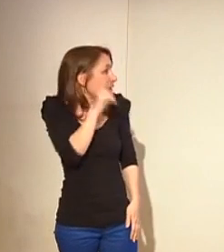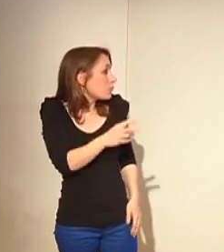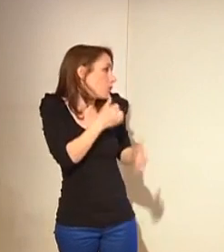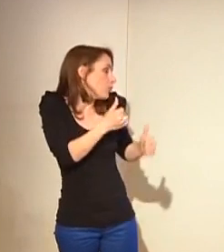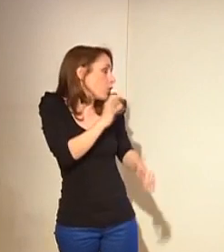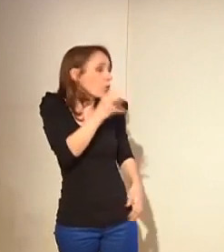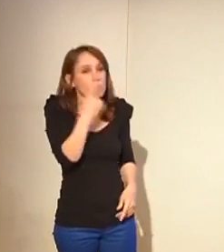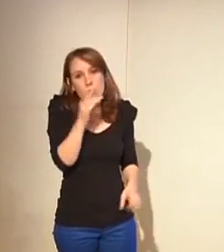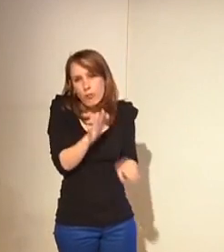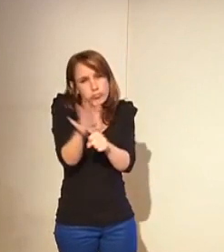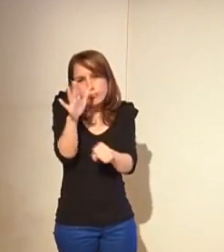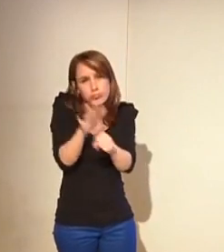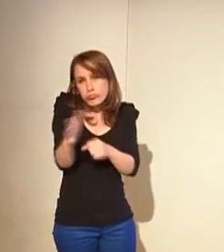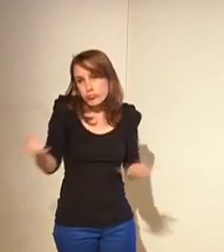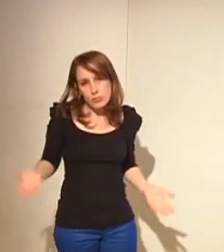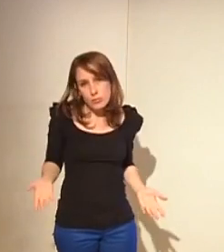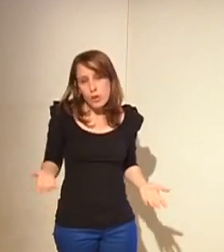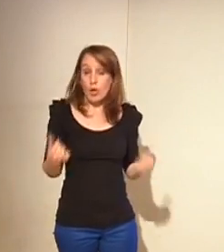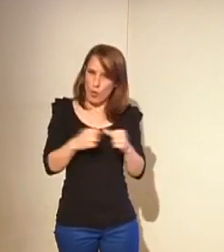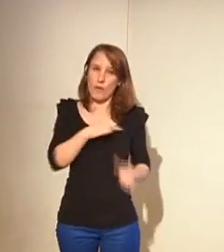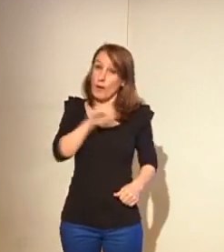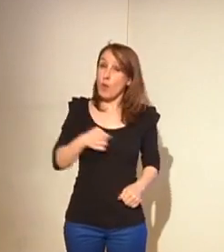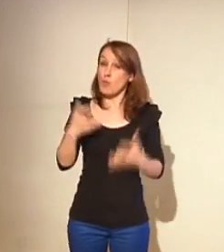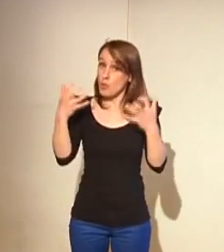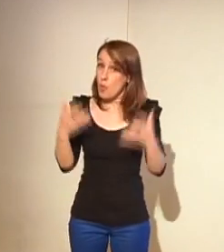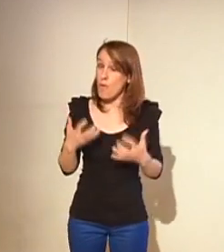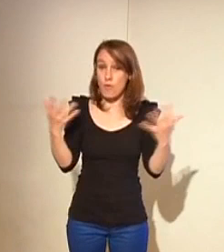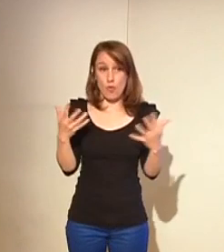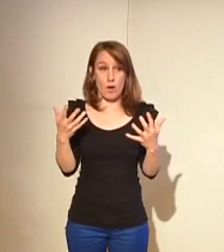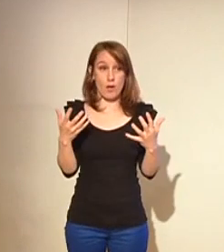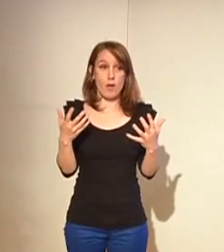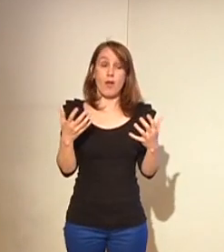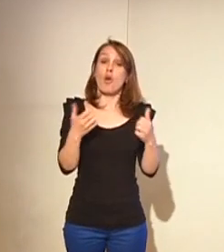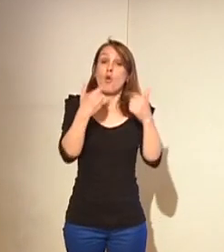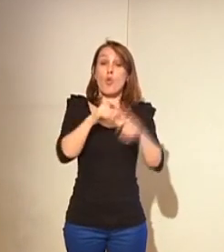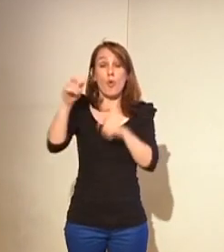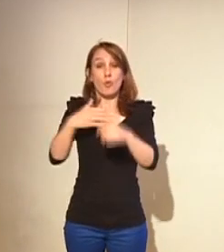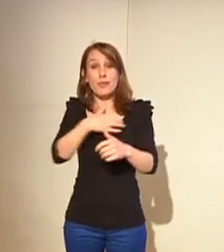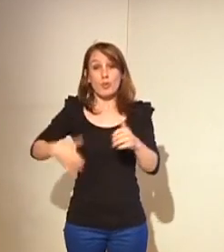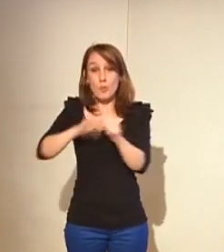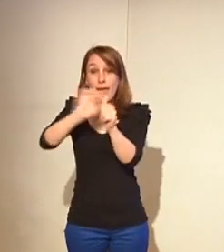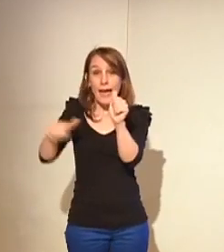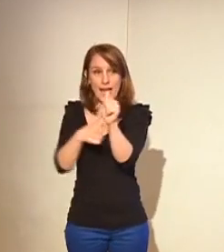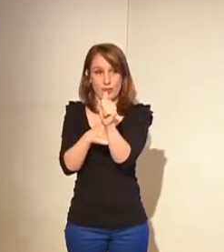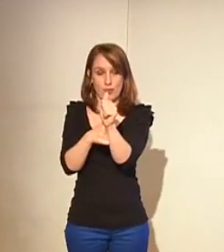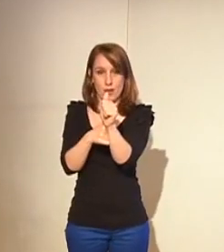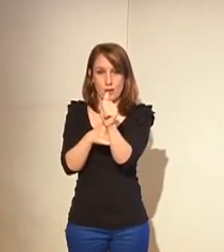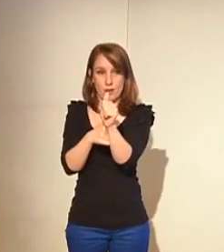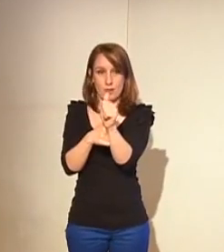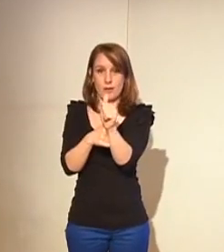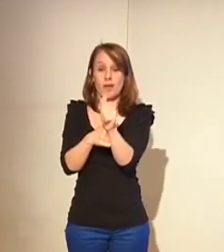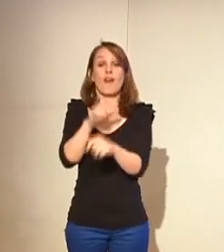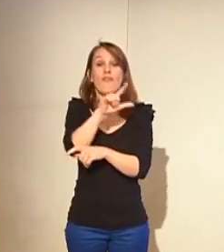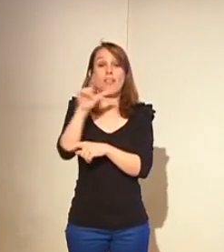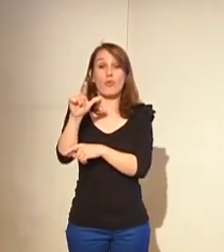nettement insuffisant nous aurions aimé qu'une réduction drastique du nombre de Mr adjoints qui est passé de 22 à